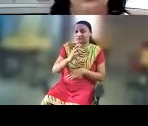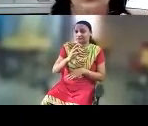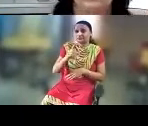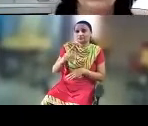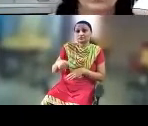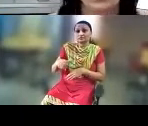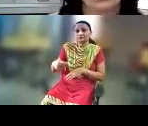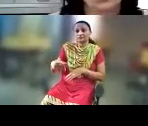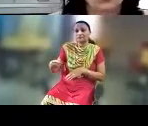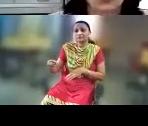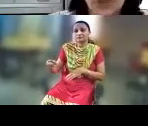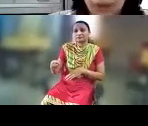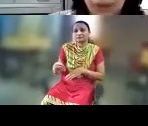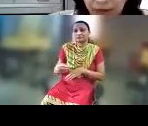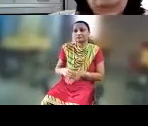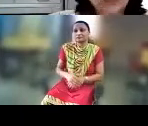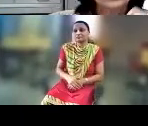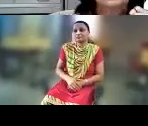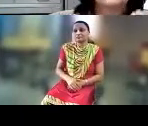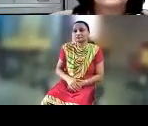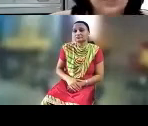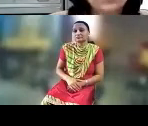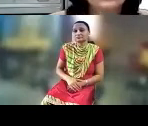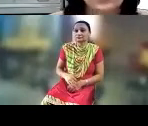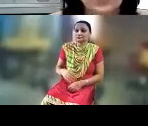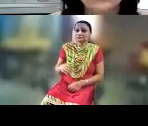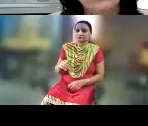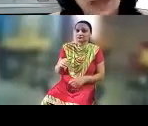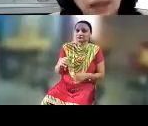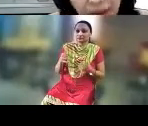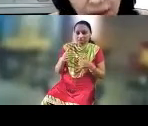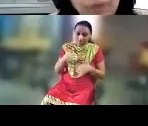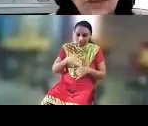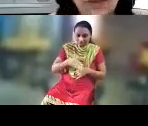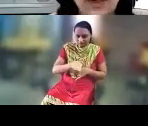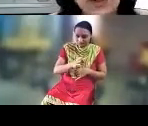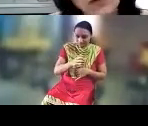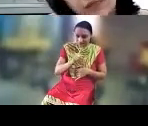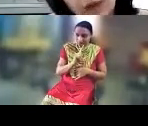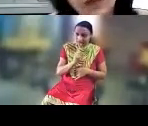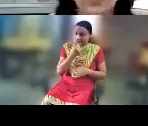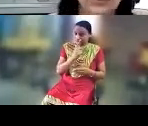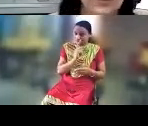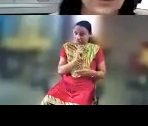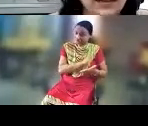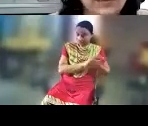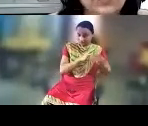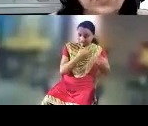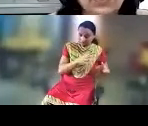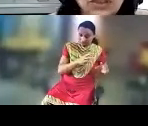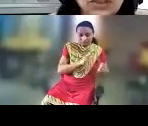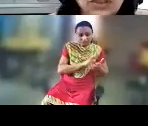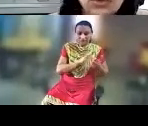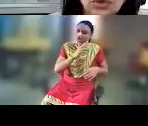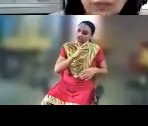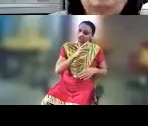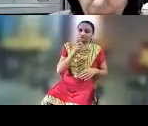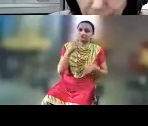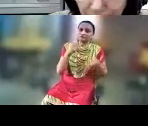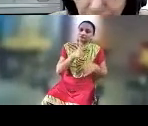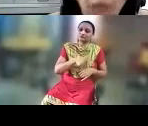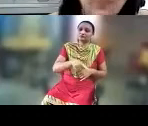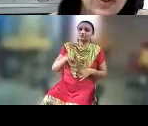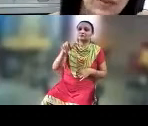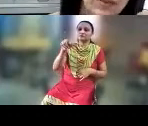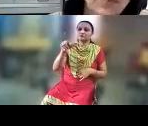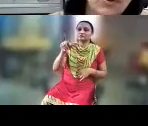पहले करो। कोई जैसे कि खेलने जाना है तो पहले ये काम खत्म करेंगे फिर खेलने जाएंगे, जिससे कि